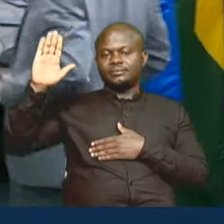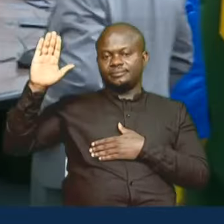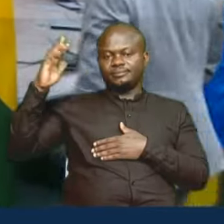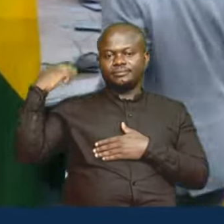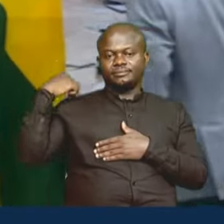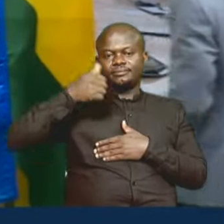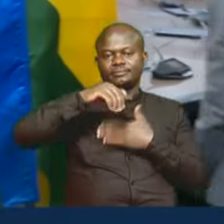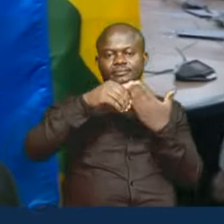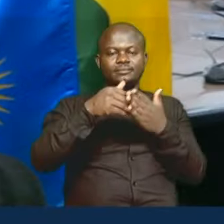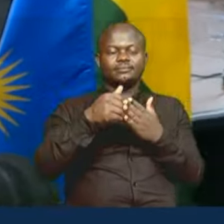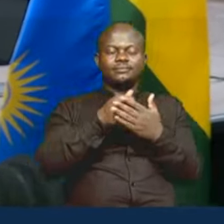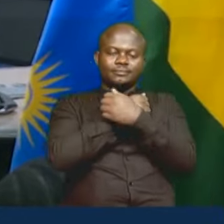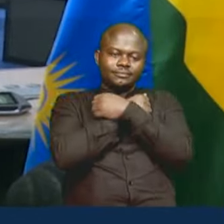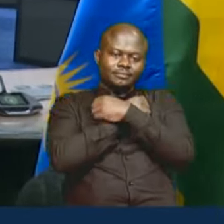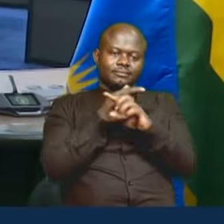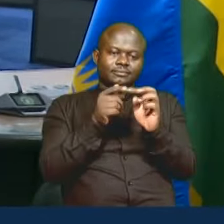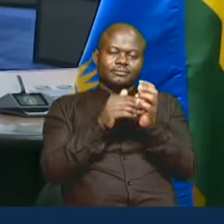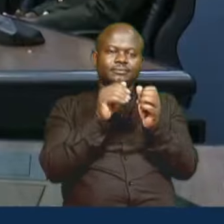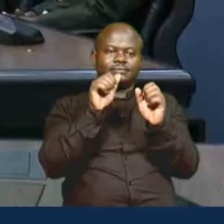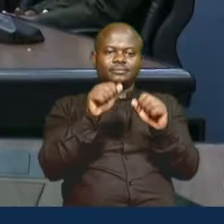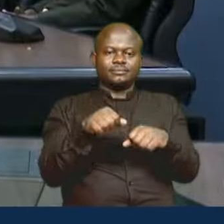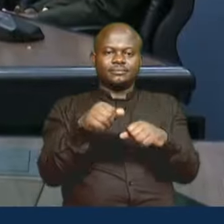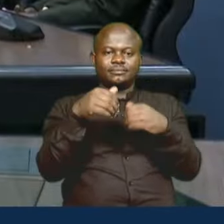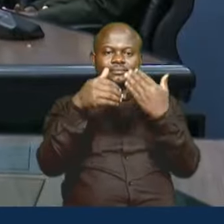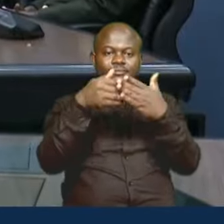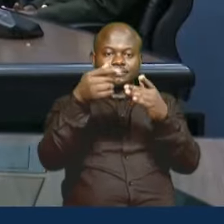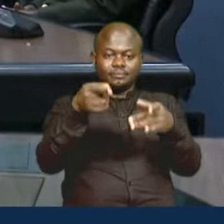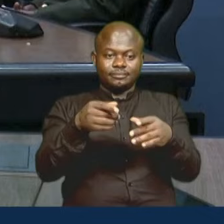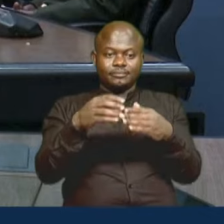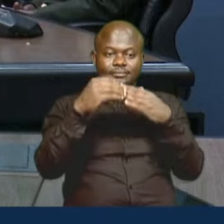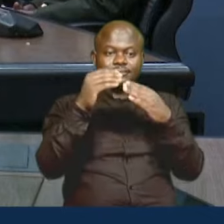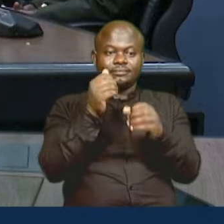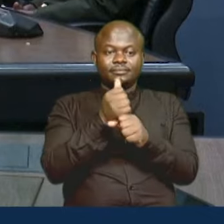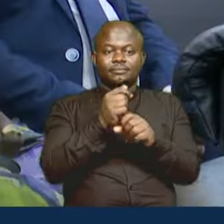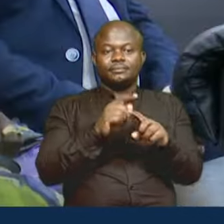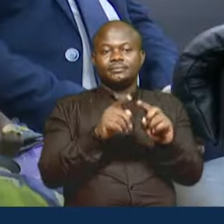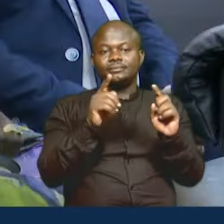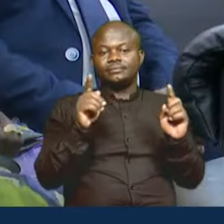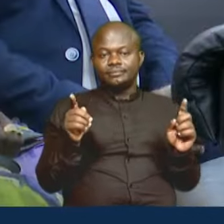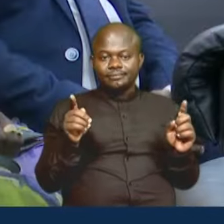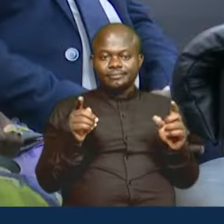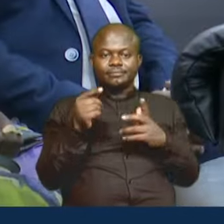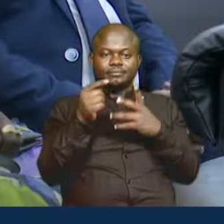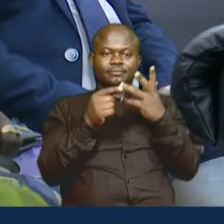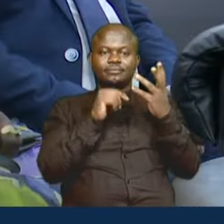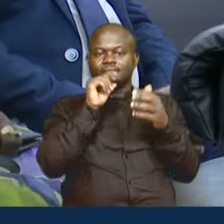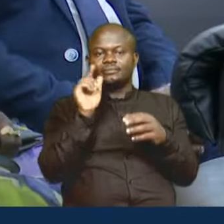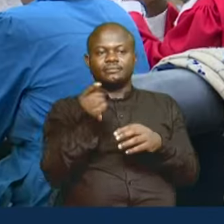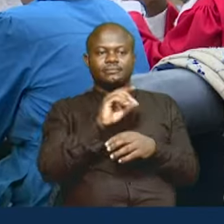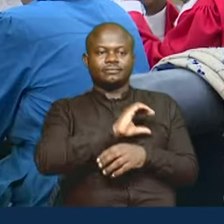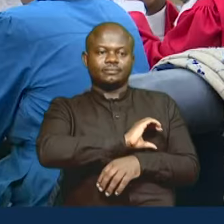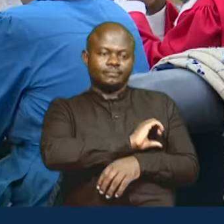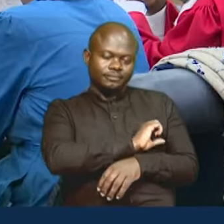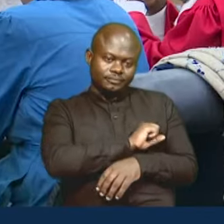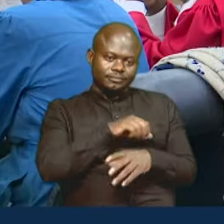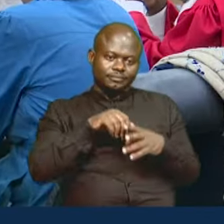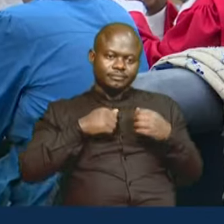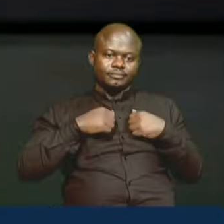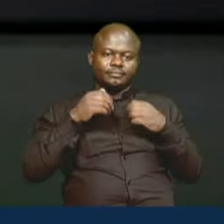zabo bazikunze banazishoboye, bagera ku buyobozi bagakora ibihabanye k'ibi nta na rimwe bizihanganirwa mu